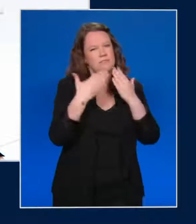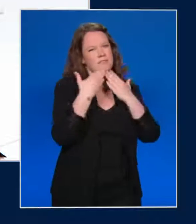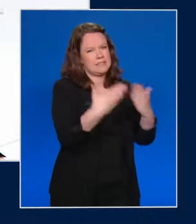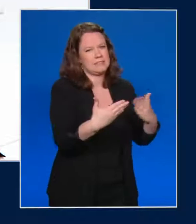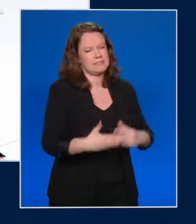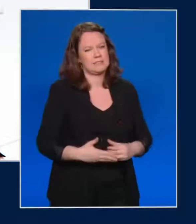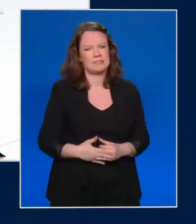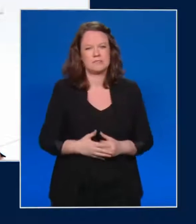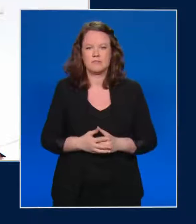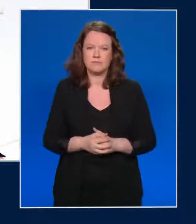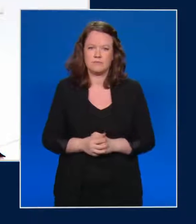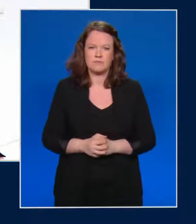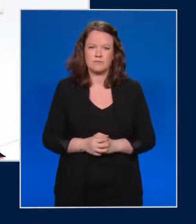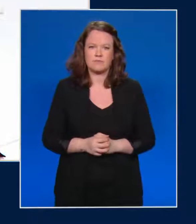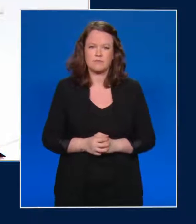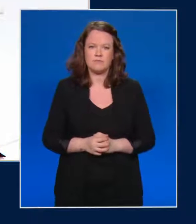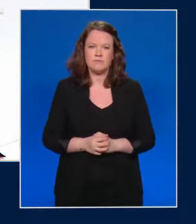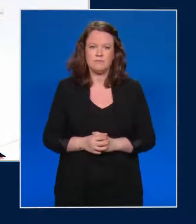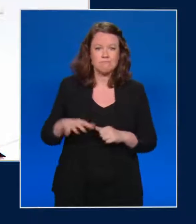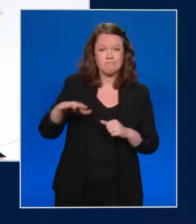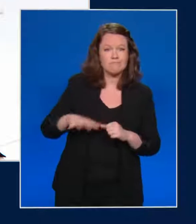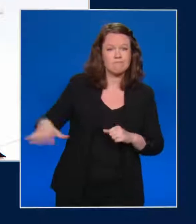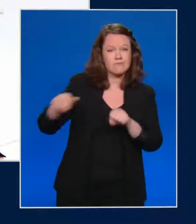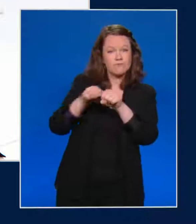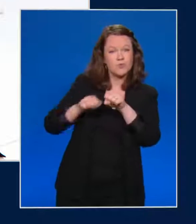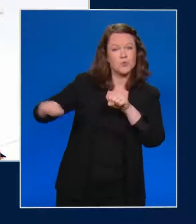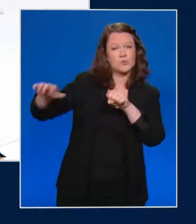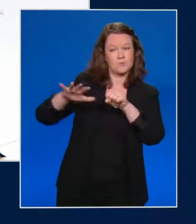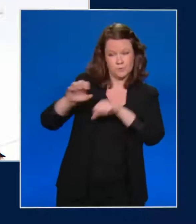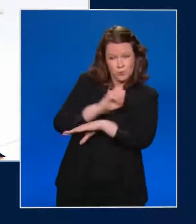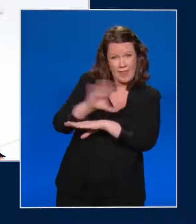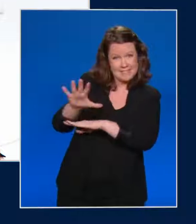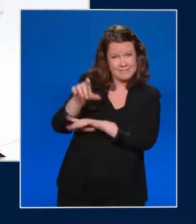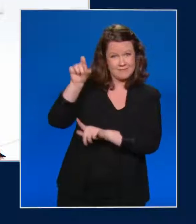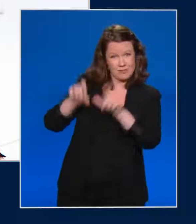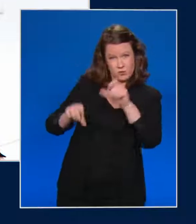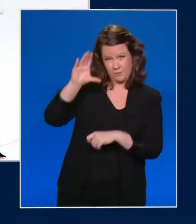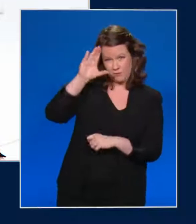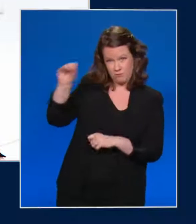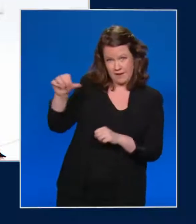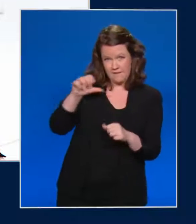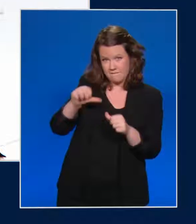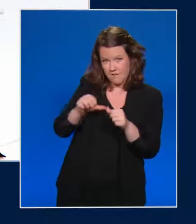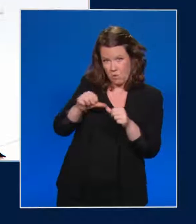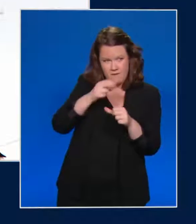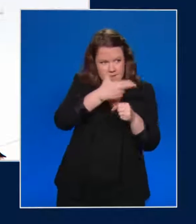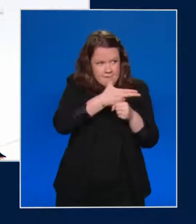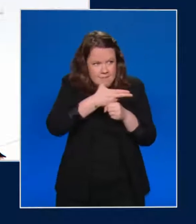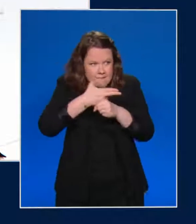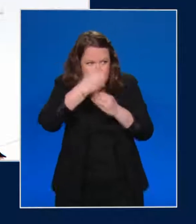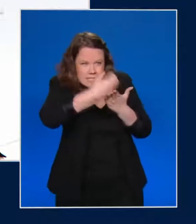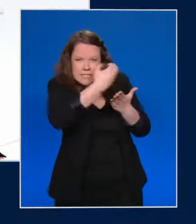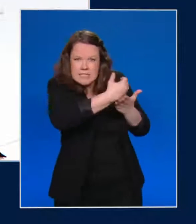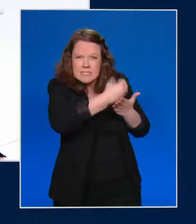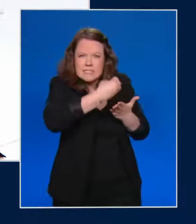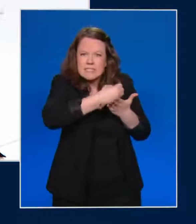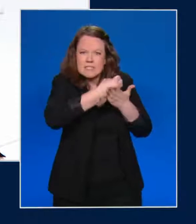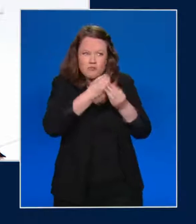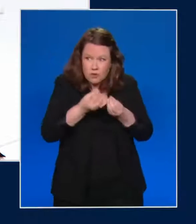remercie aussi l'ensemble des journalistes qui couvrent avec courage le conflit et oeuvres ainsi à la liberté d'information